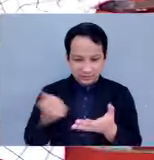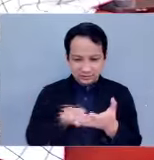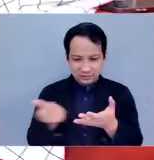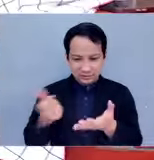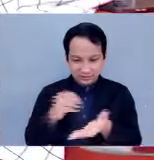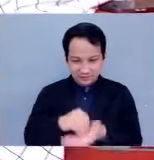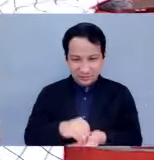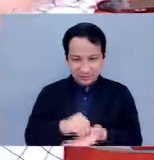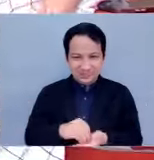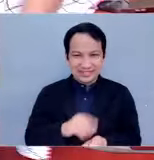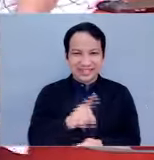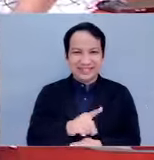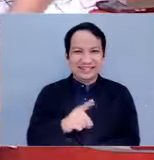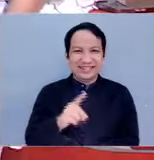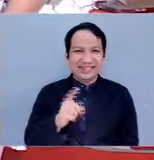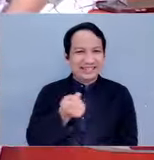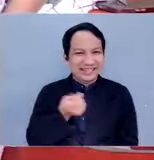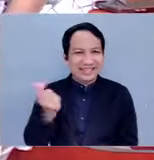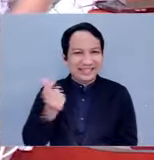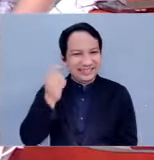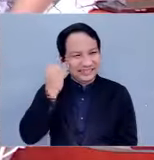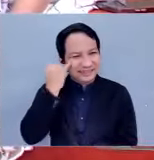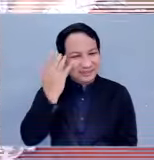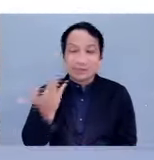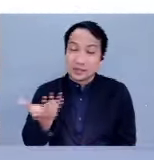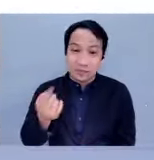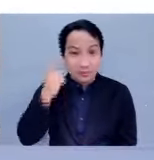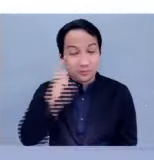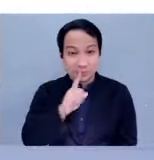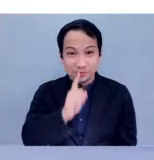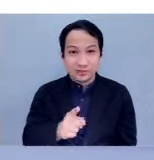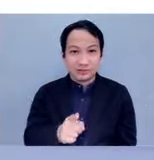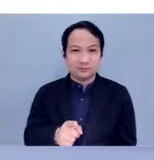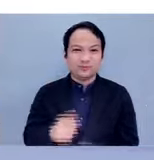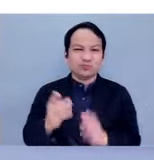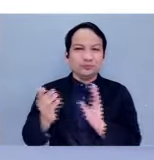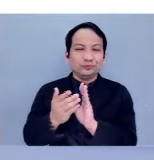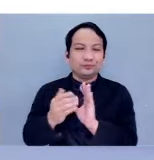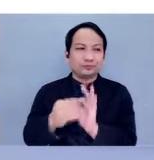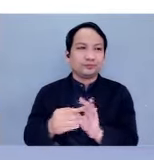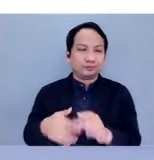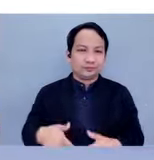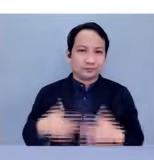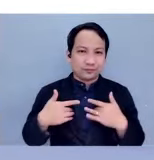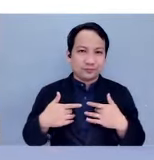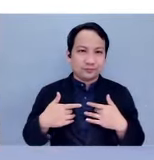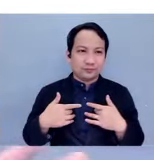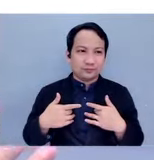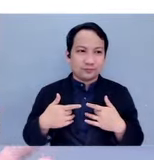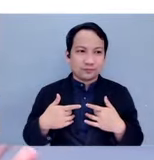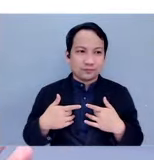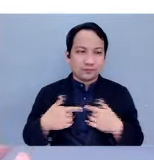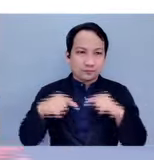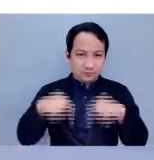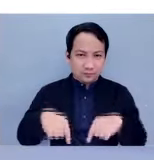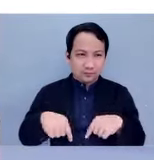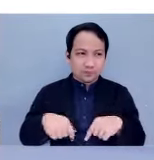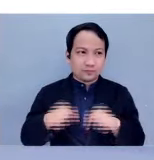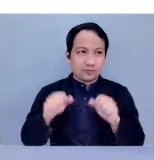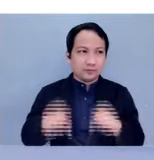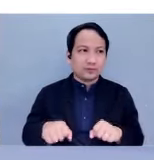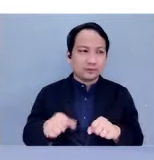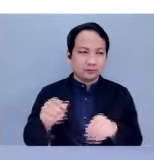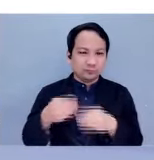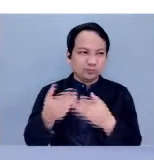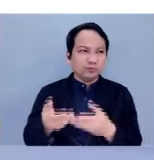si Diba? So may mga ganung, may kailangan ganung approach lang sa buhay na Ito lang ako, ito yung kaya ko pang ibigay. Pag meron